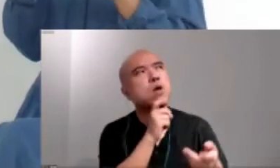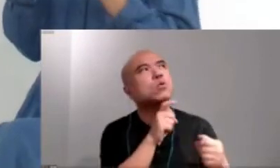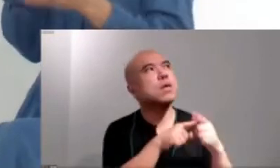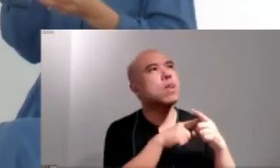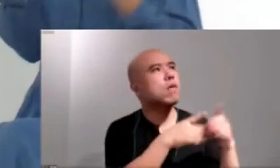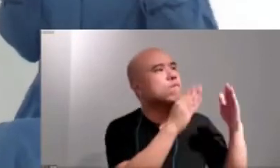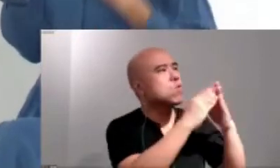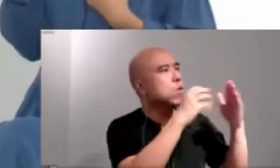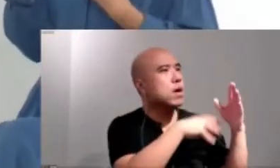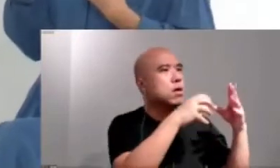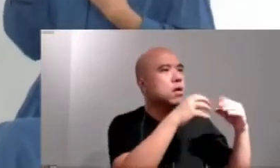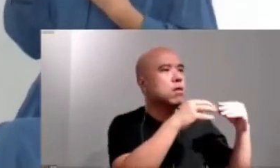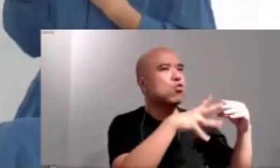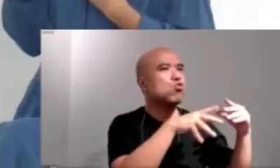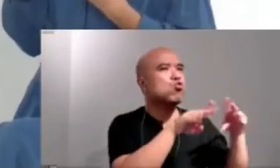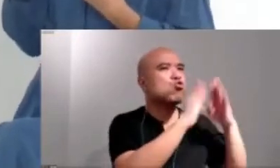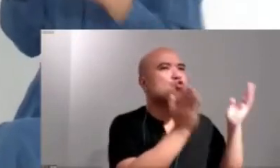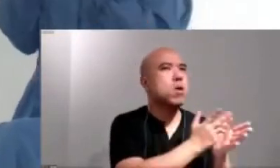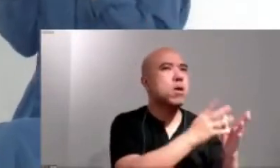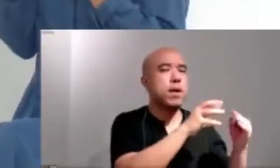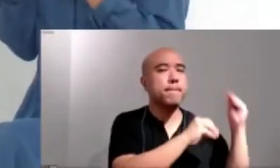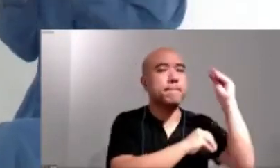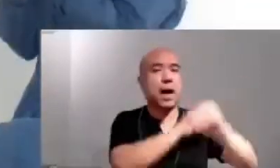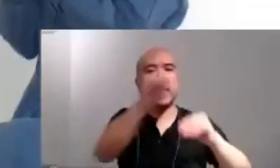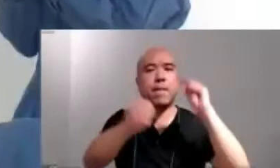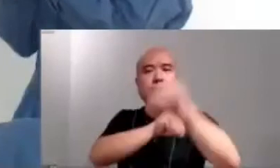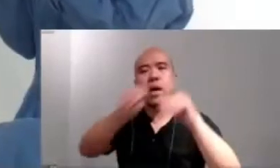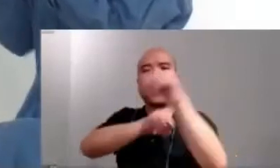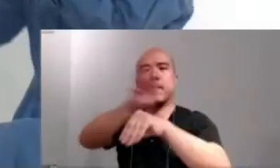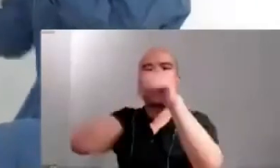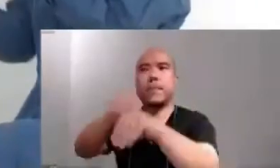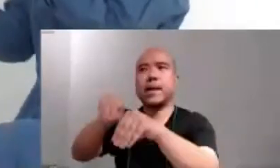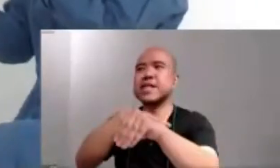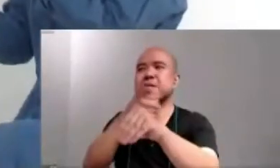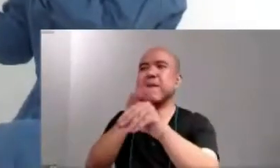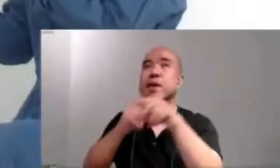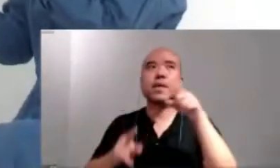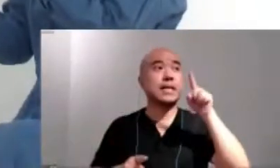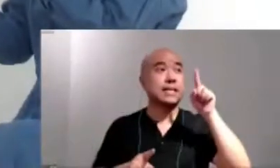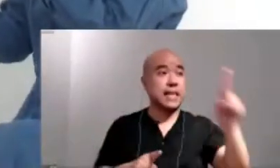就佢哋攞翻佢哋想要嘅嘢走，即係唔係一對一嘅，即係唔會係一架單車換